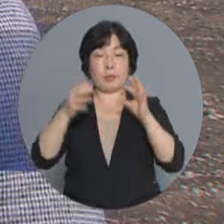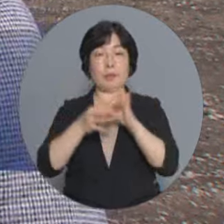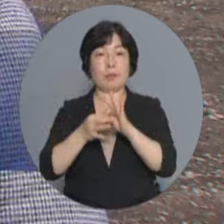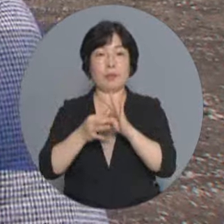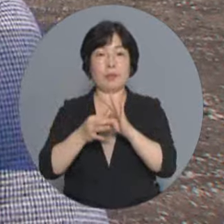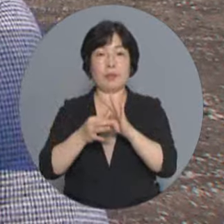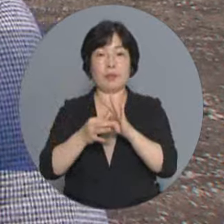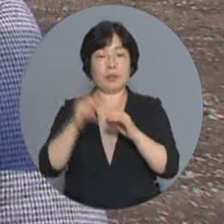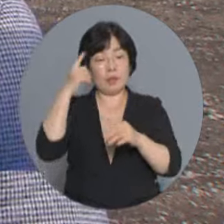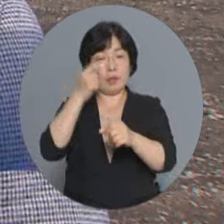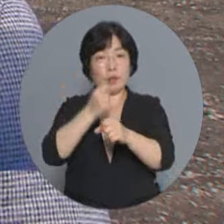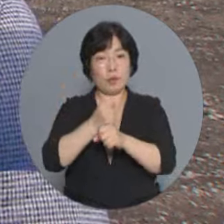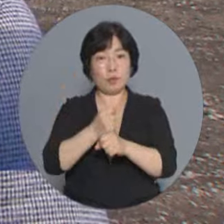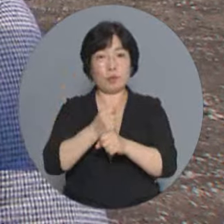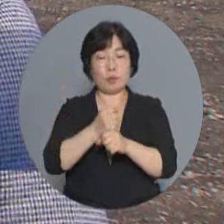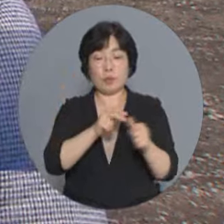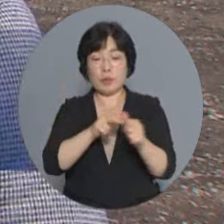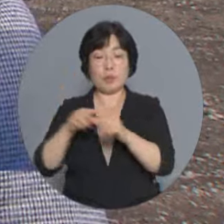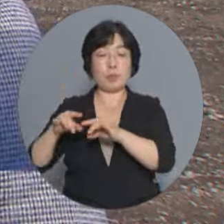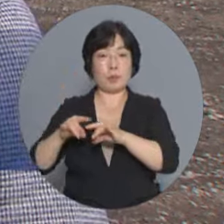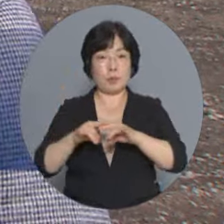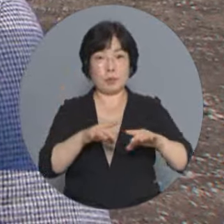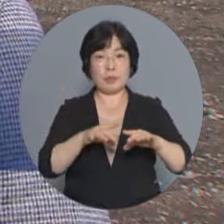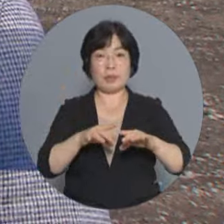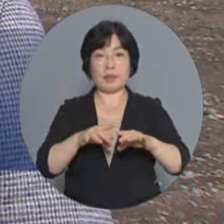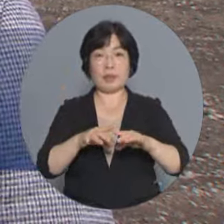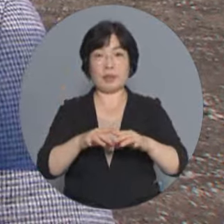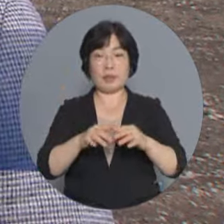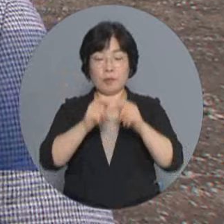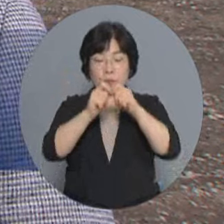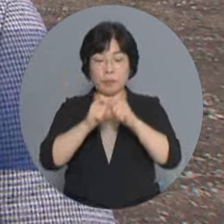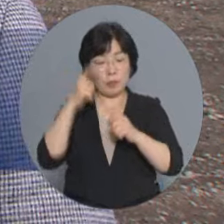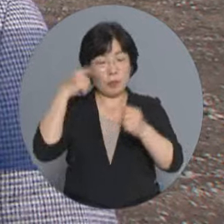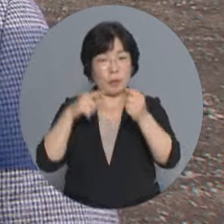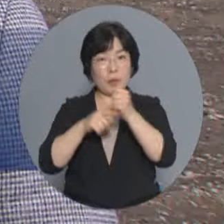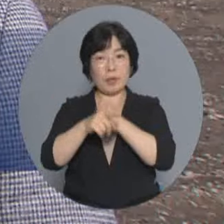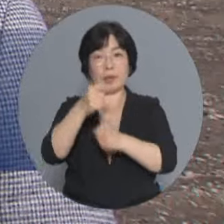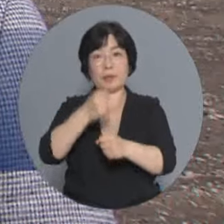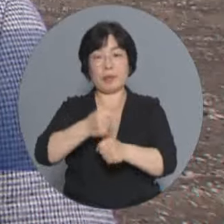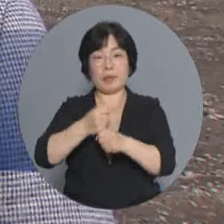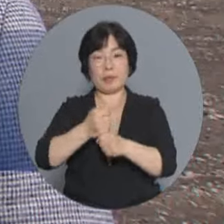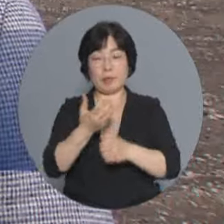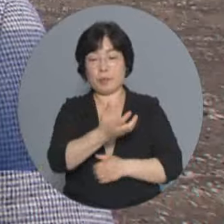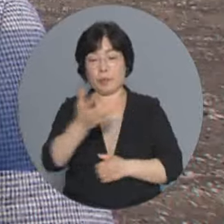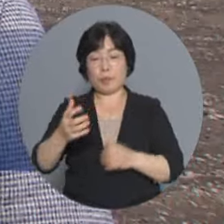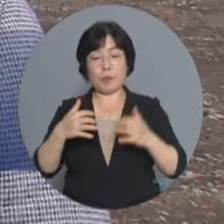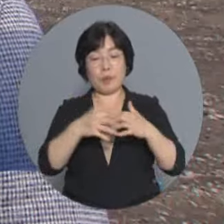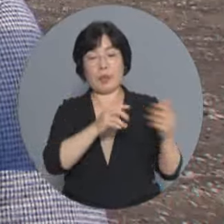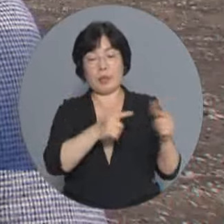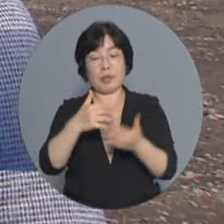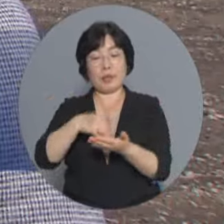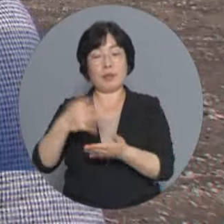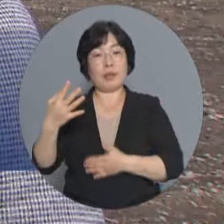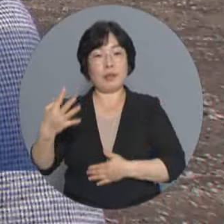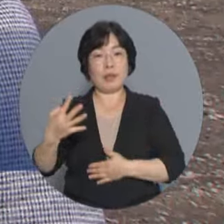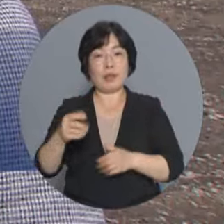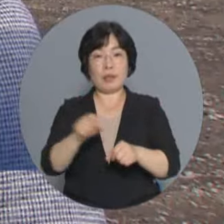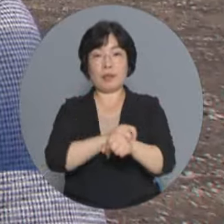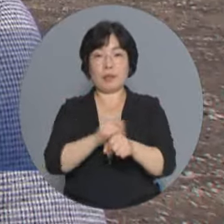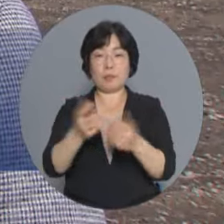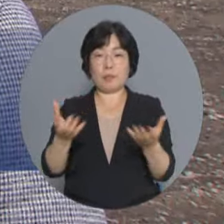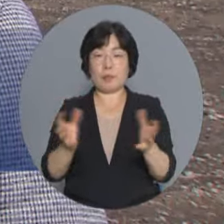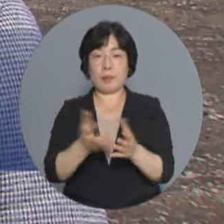관련된 연구개발업, 정보통신업, 정밀공학기기 제조업, 운송장비 제조업 등 4개 업종을 특화